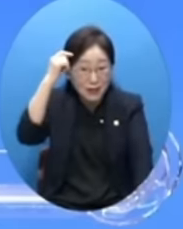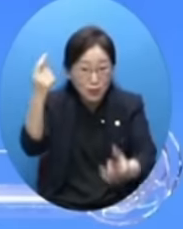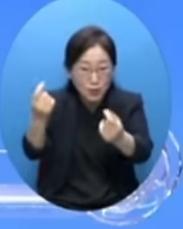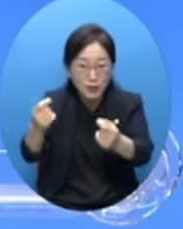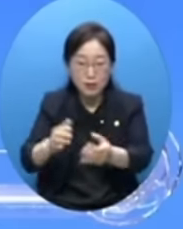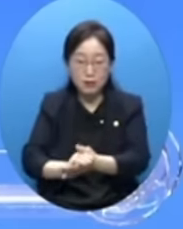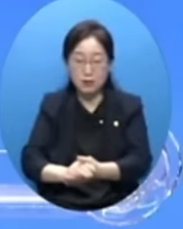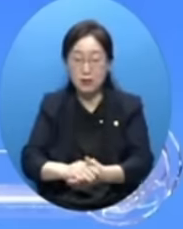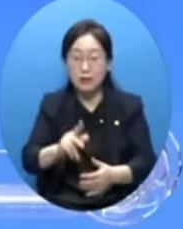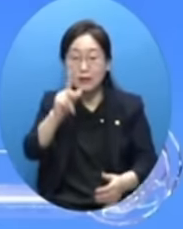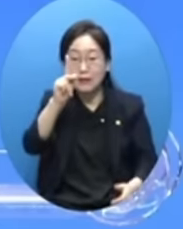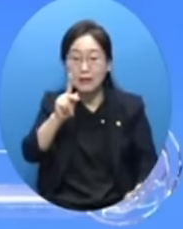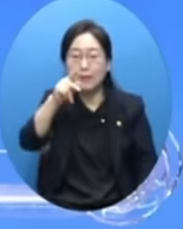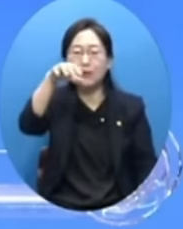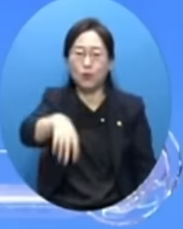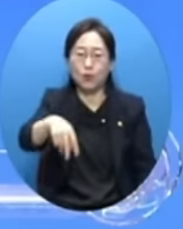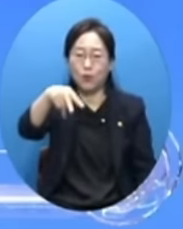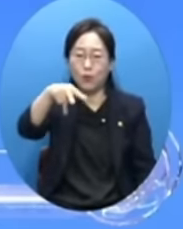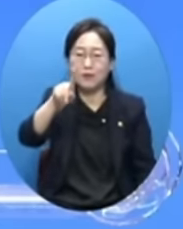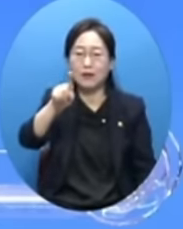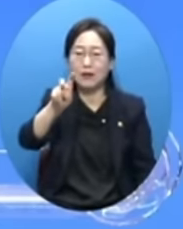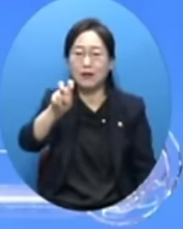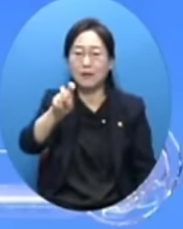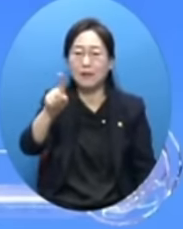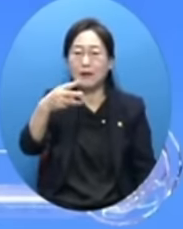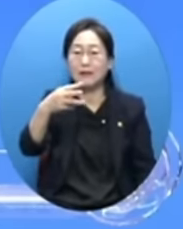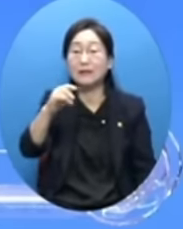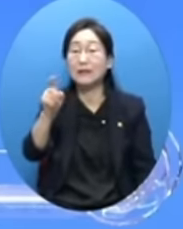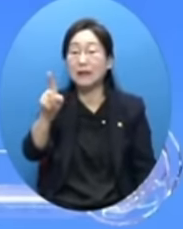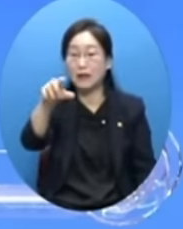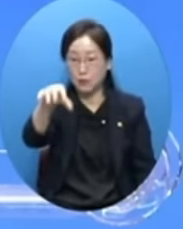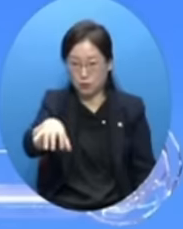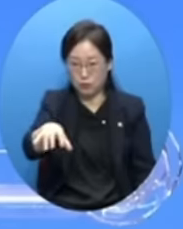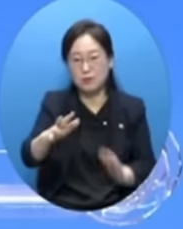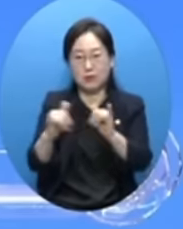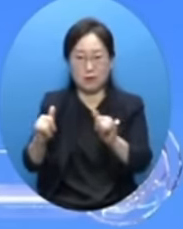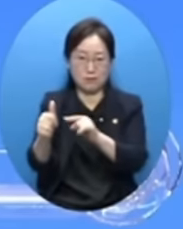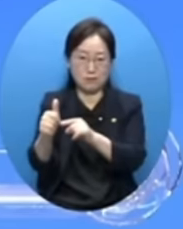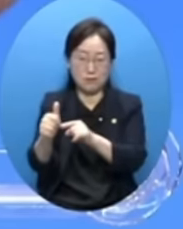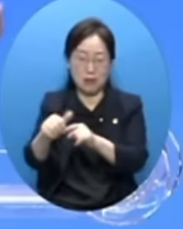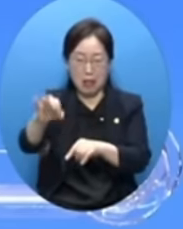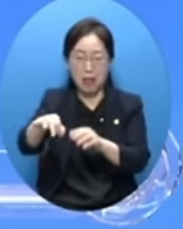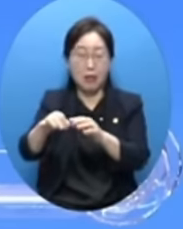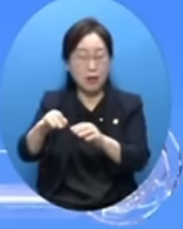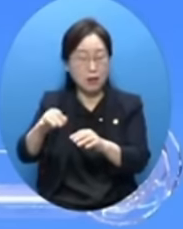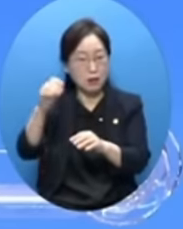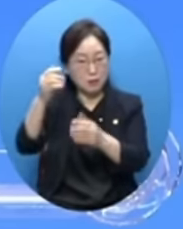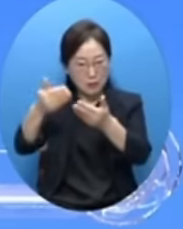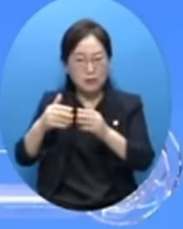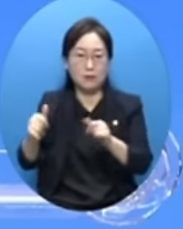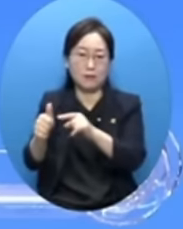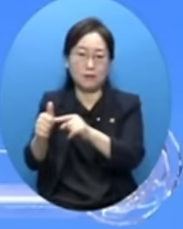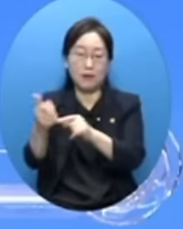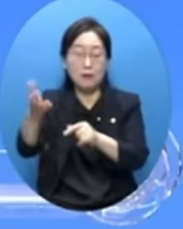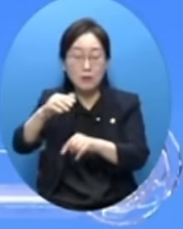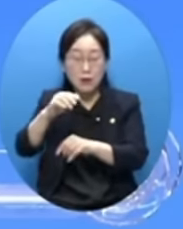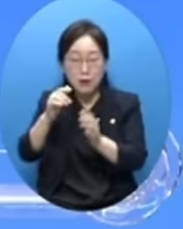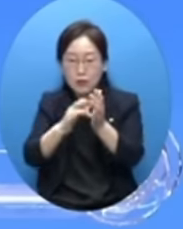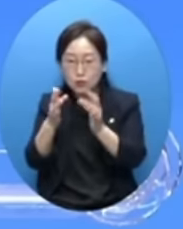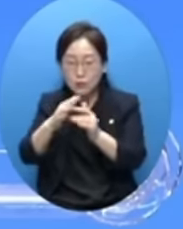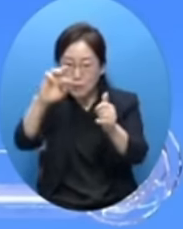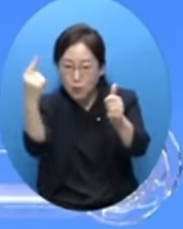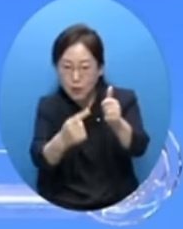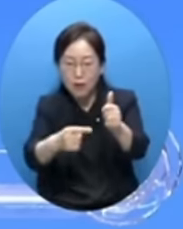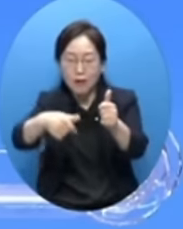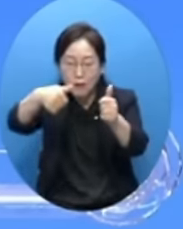엎드려 감사했습니다. 여러분, 이것이 우리들의 모습입니다. 하나님의 은혜와 축복 가운데 이렇게 우리가 하나님의 복을